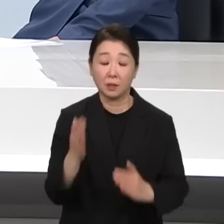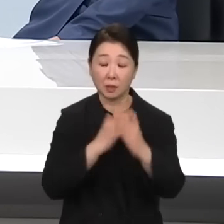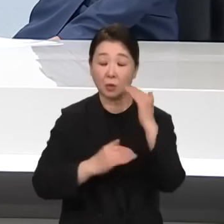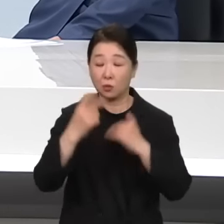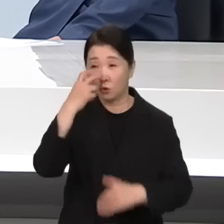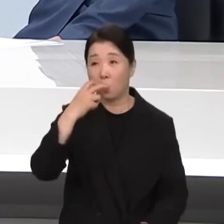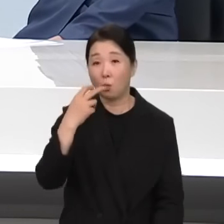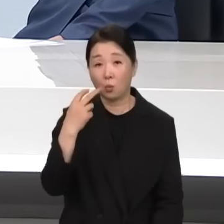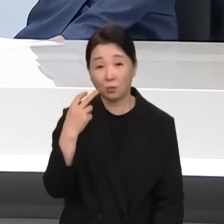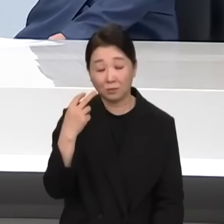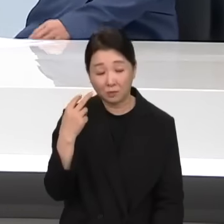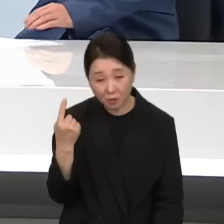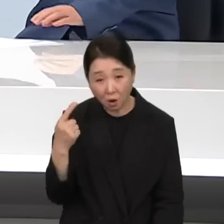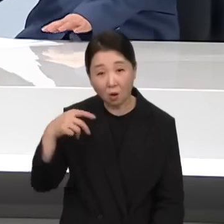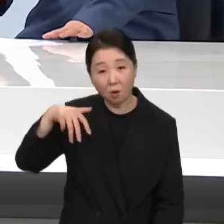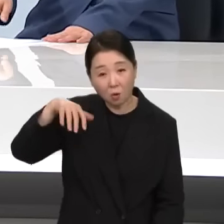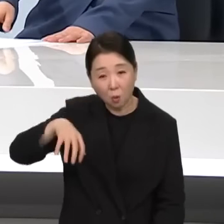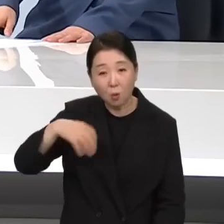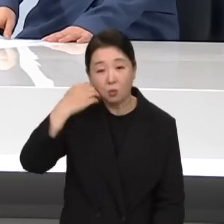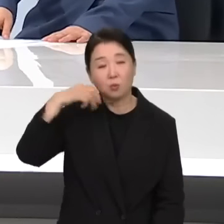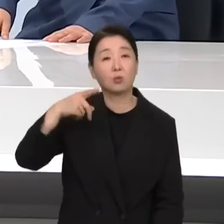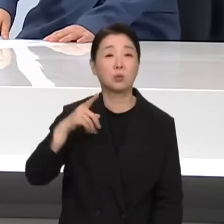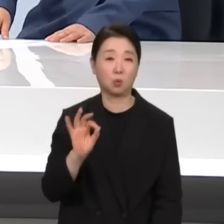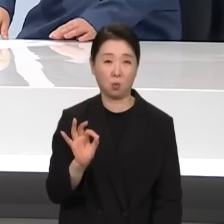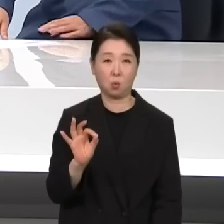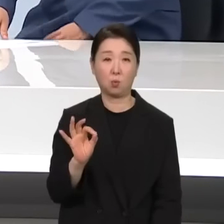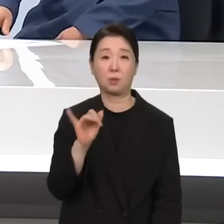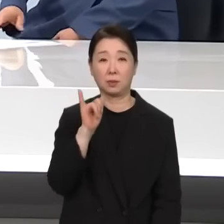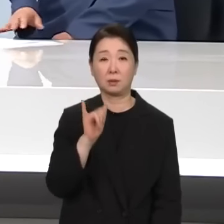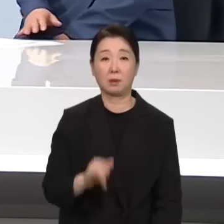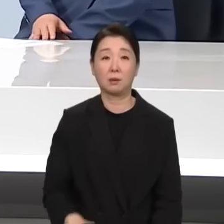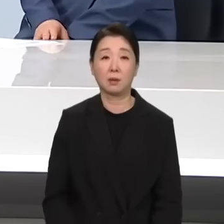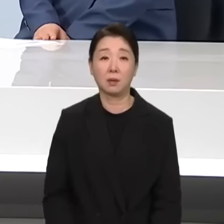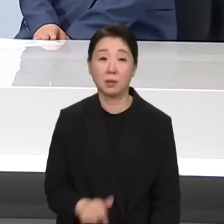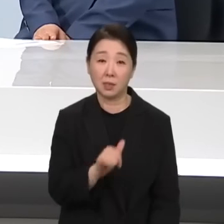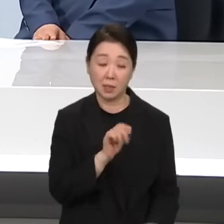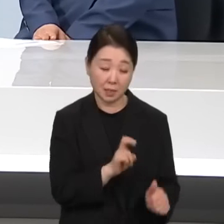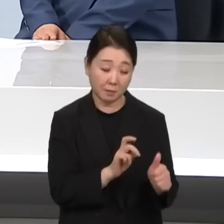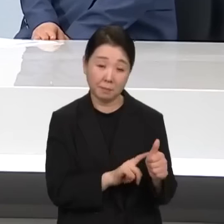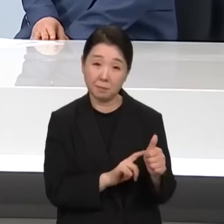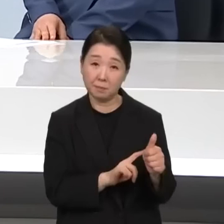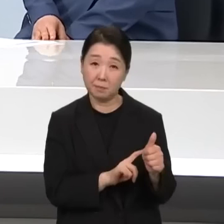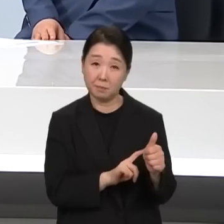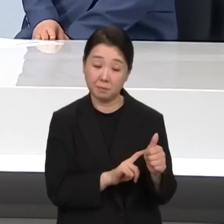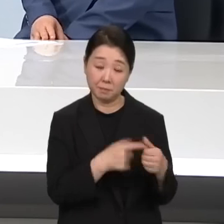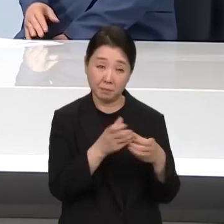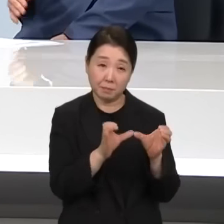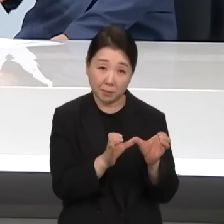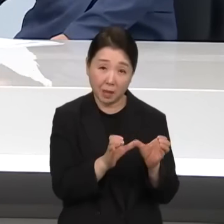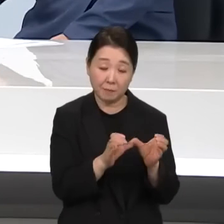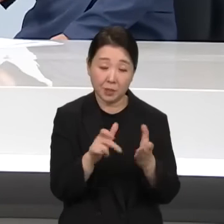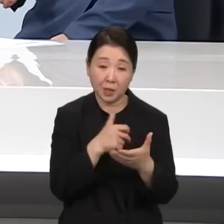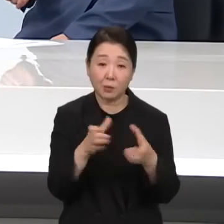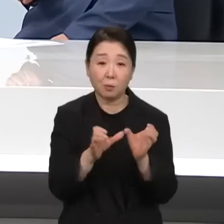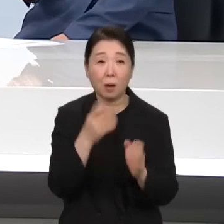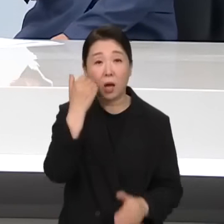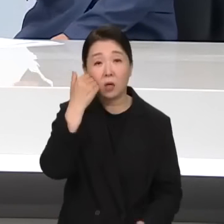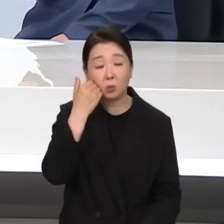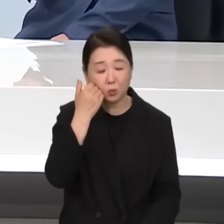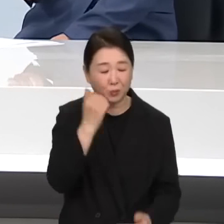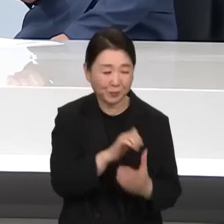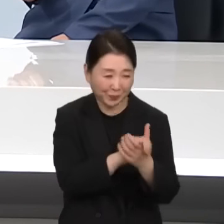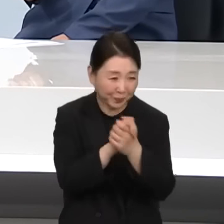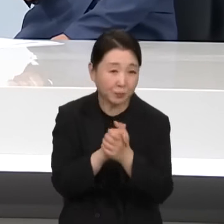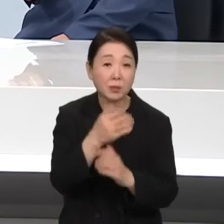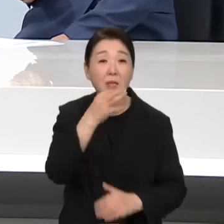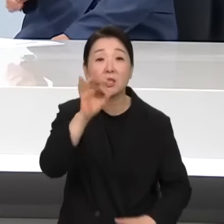경호처 직원이었던 송모 씨가 있었죠. 이 중 임성근 전 사단장이 카톡방 멤버 중에 유일하게 친분을